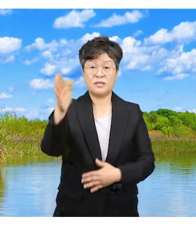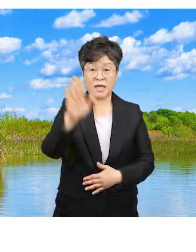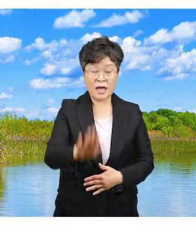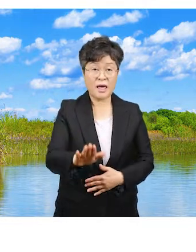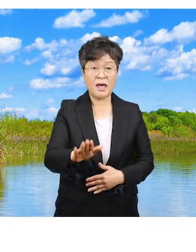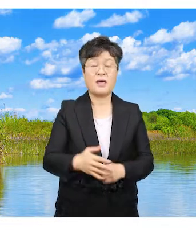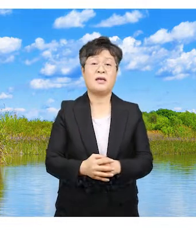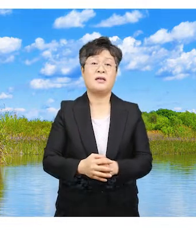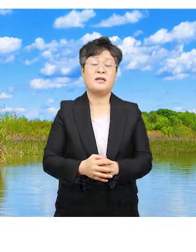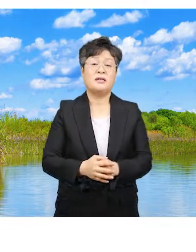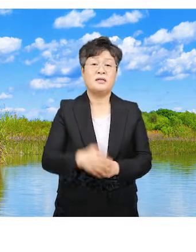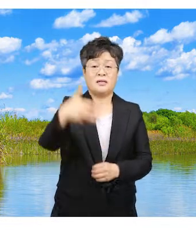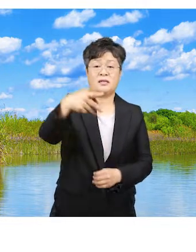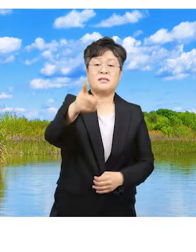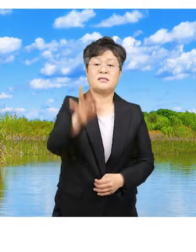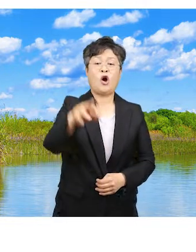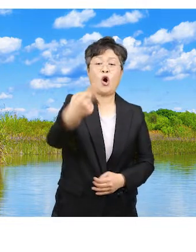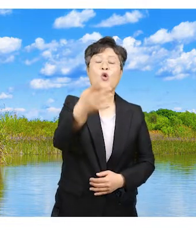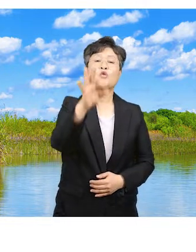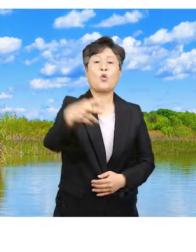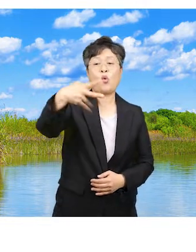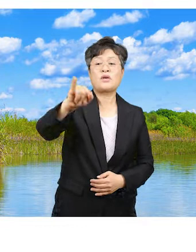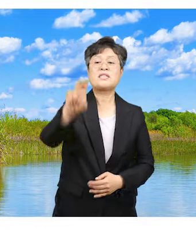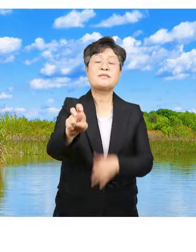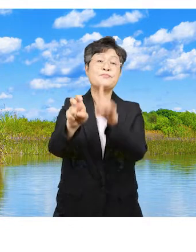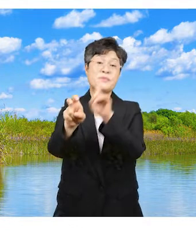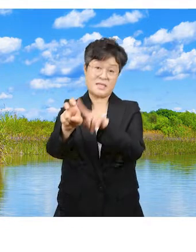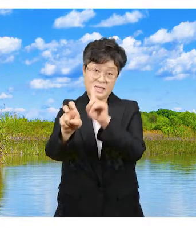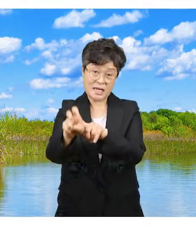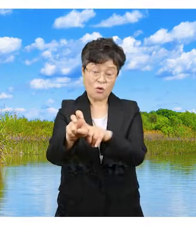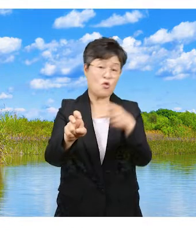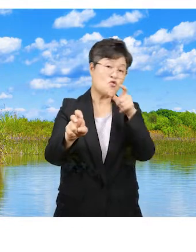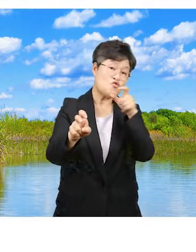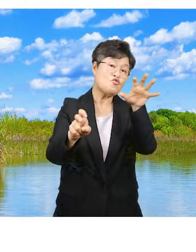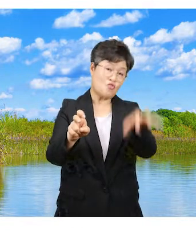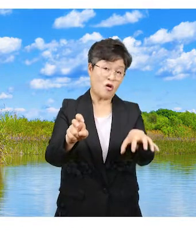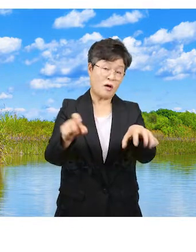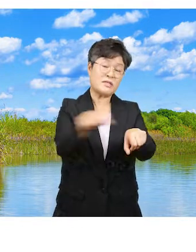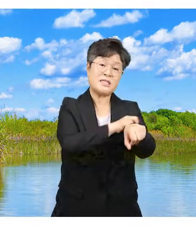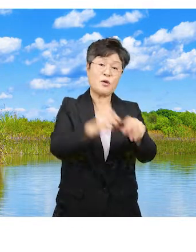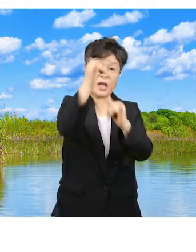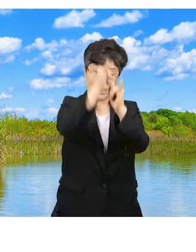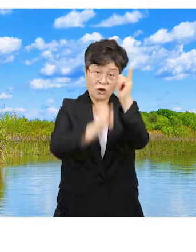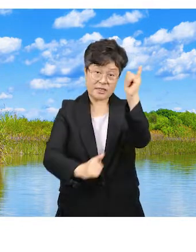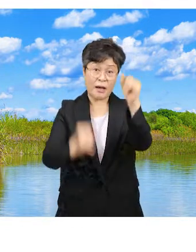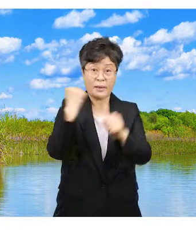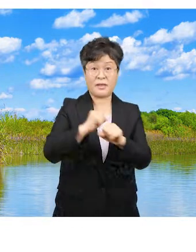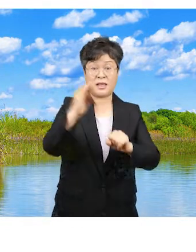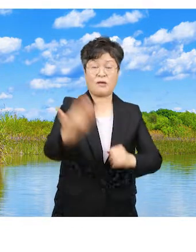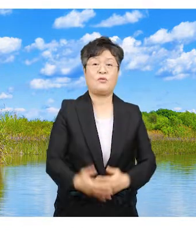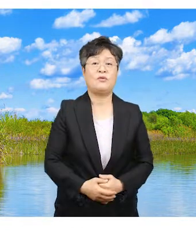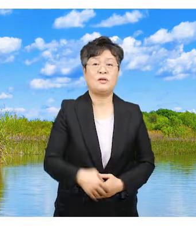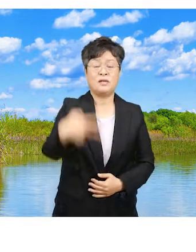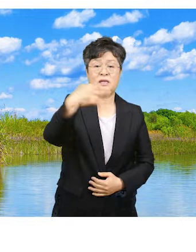그래서 저 청송 심씨들과 수원과 특별한 역사가 이루어졌고요. 이후에